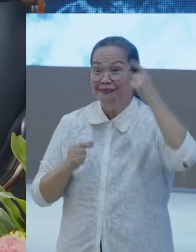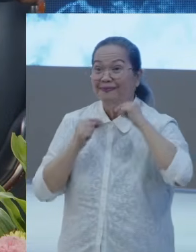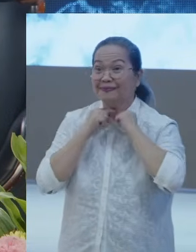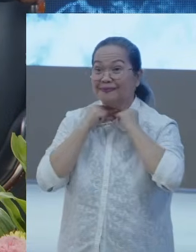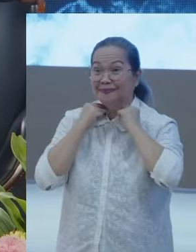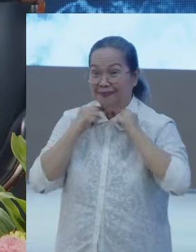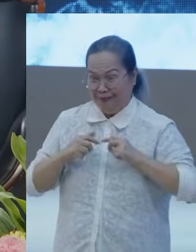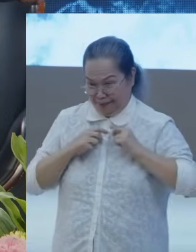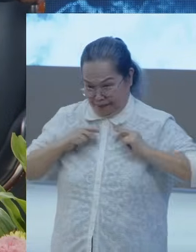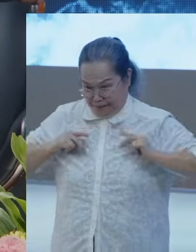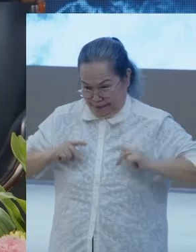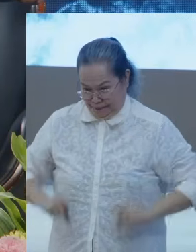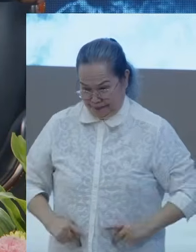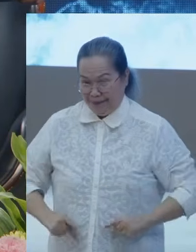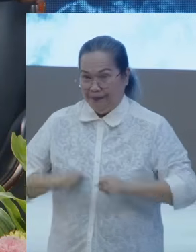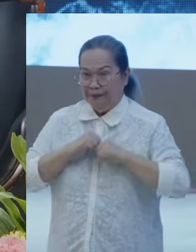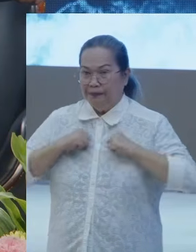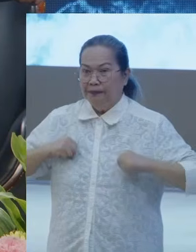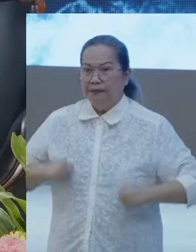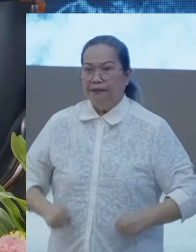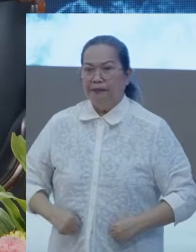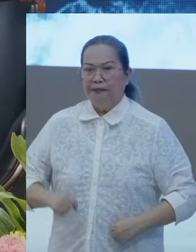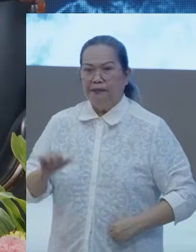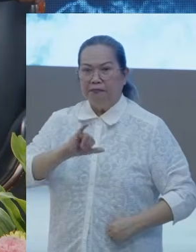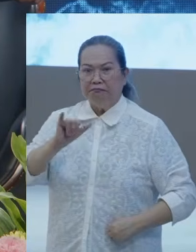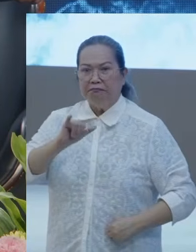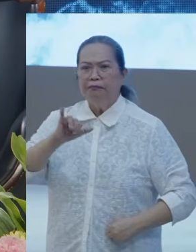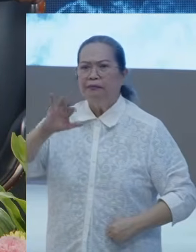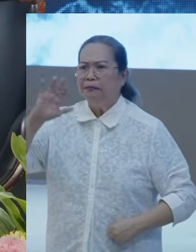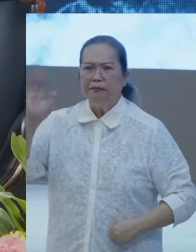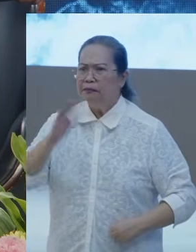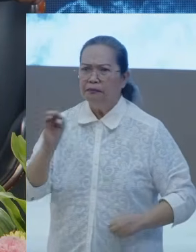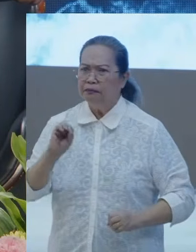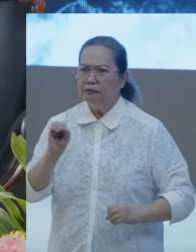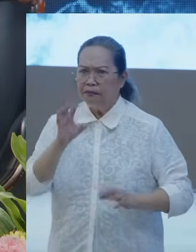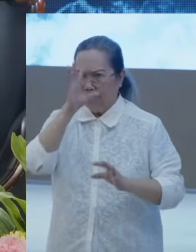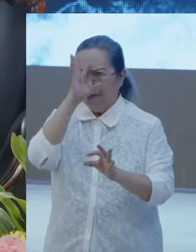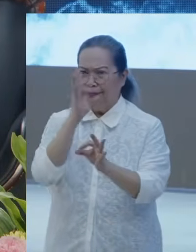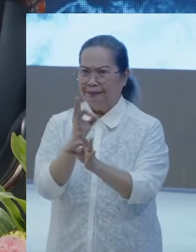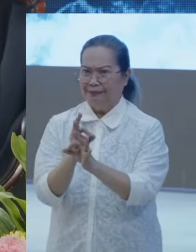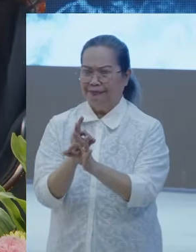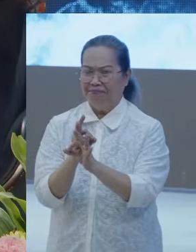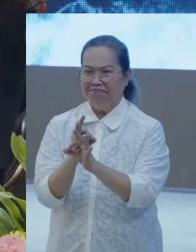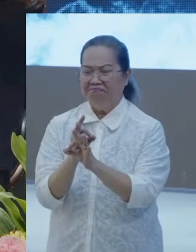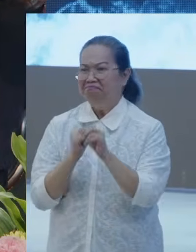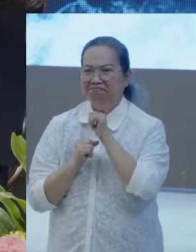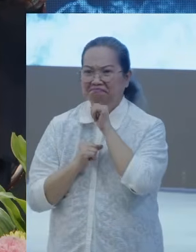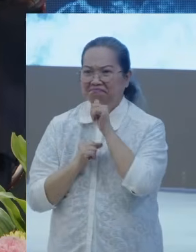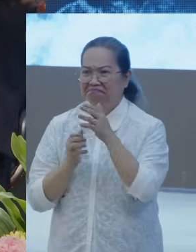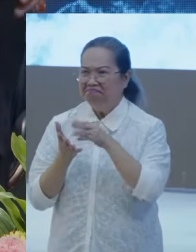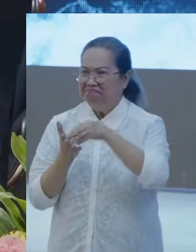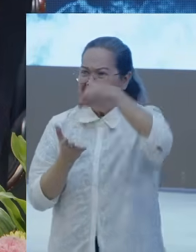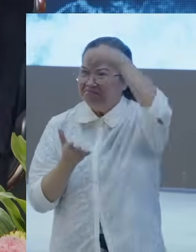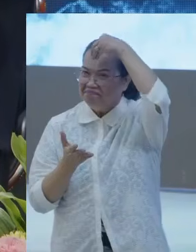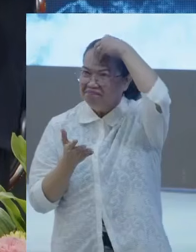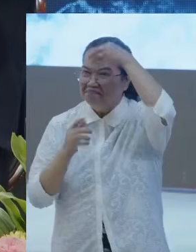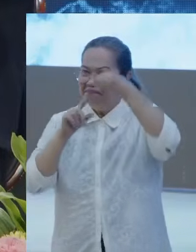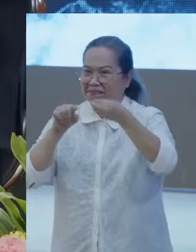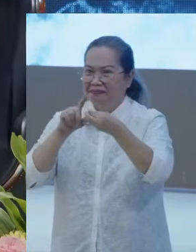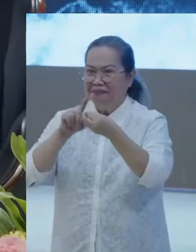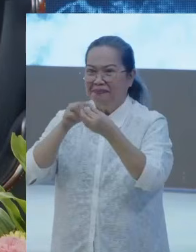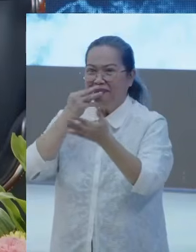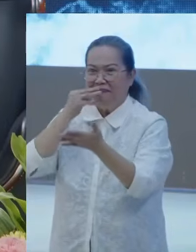Israel ay walang ganong pananampalataya. Hindi po sila natuto sa mensahe